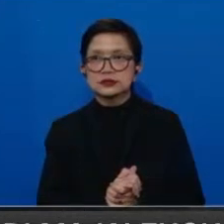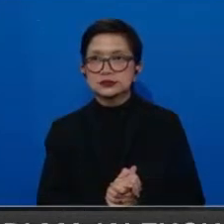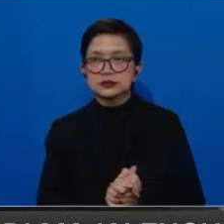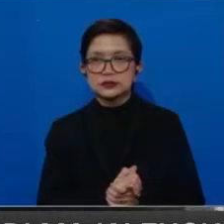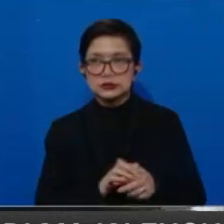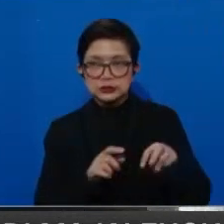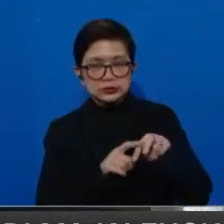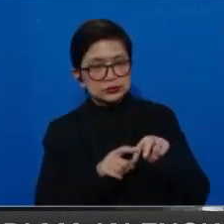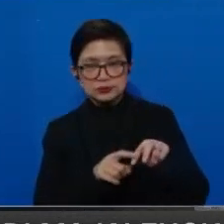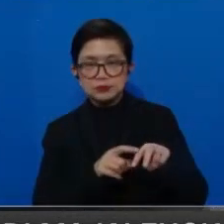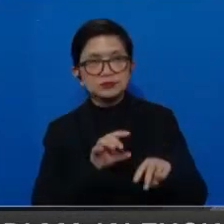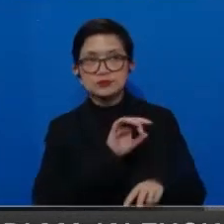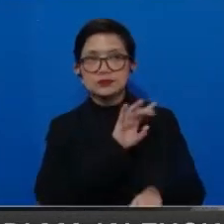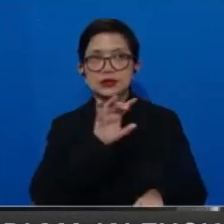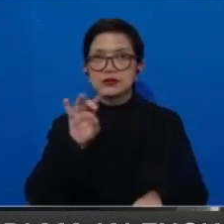karamel, cireng karamel,